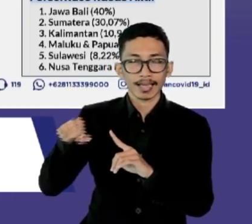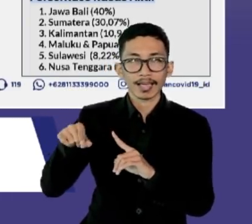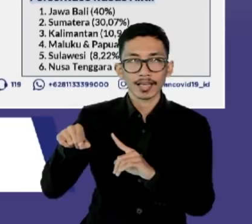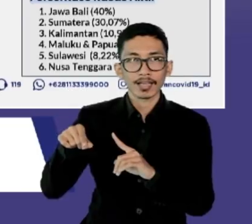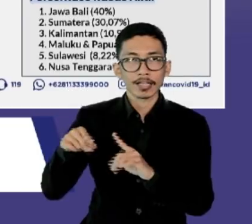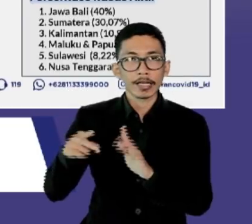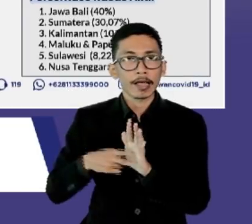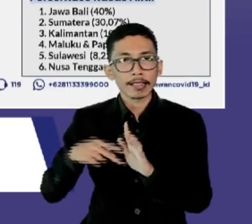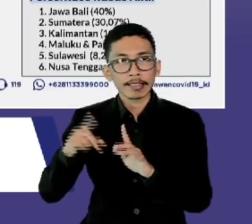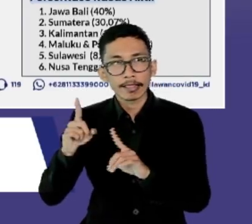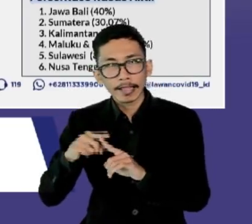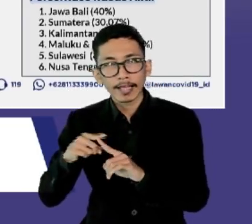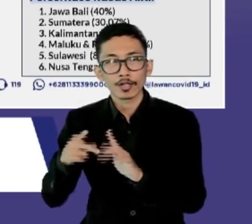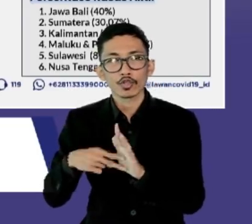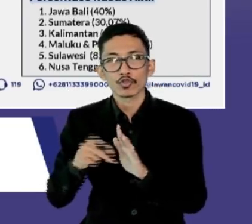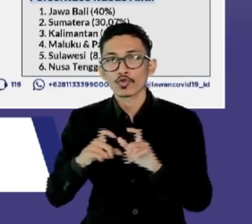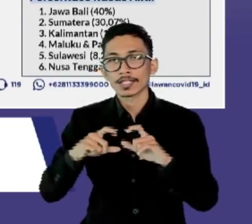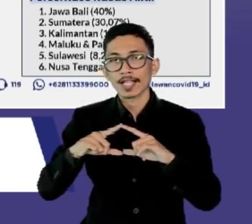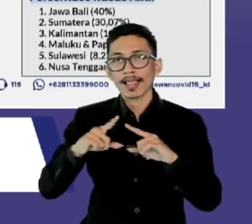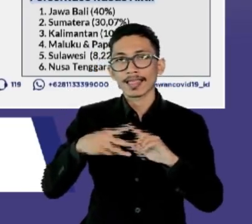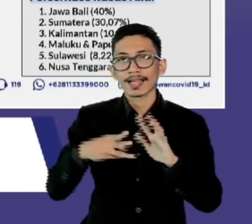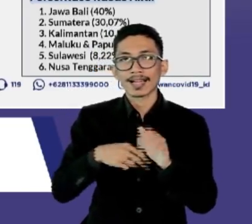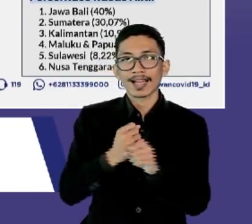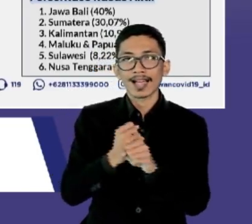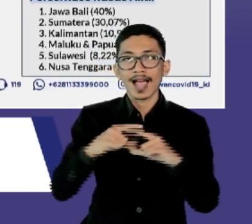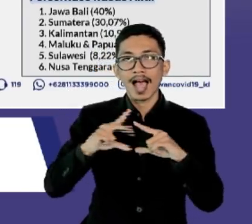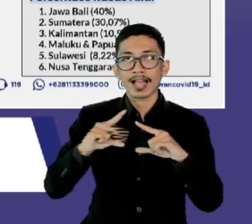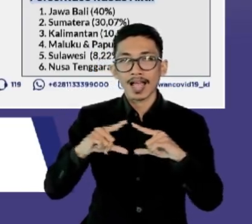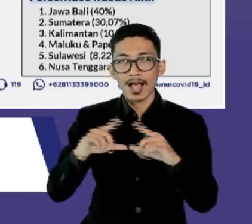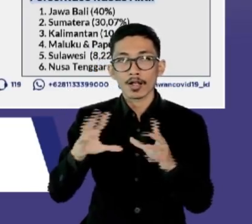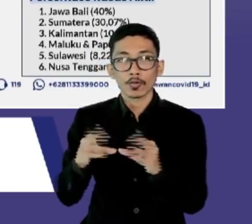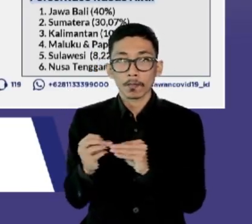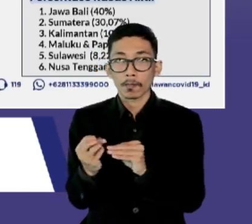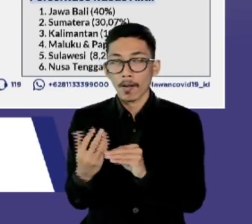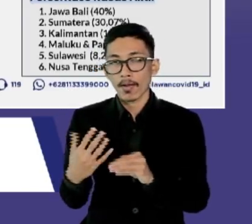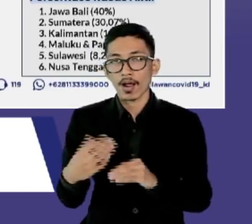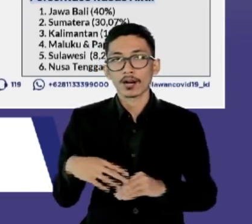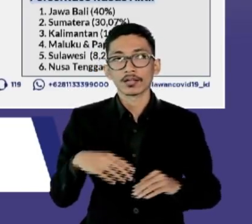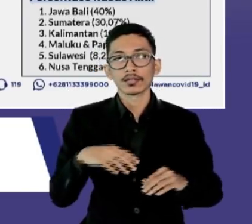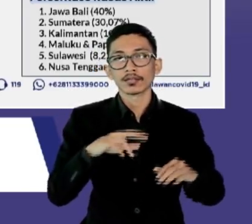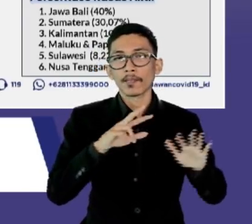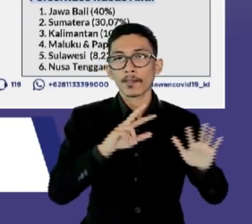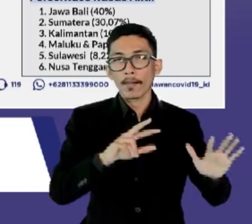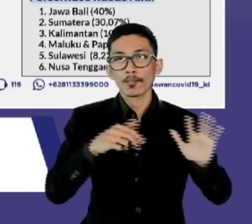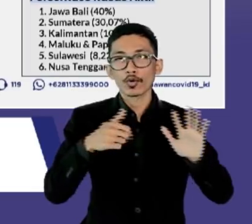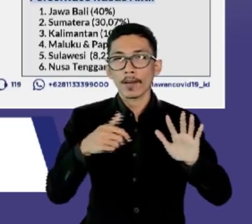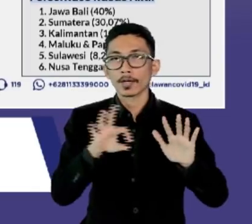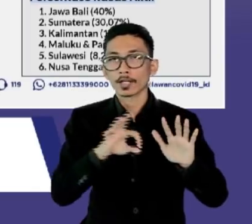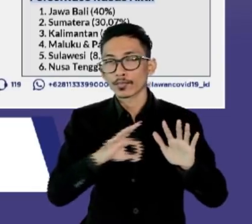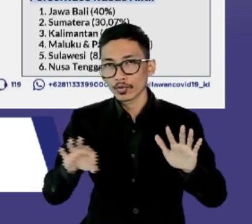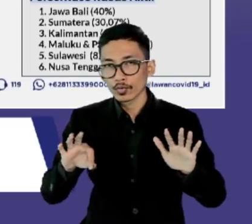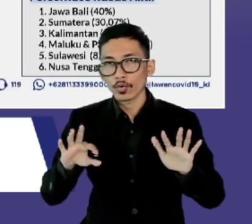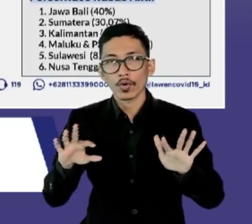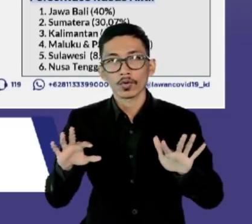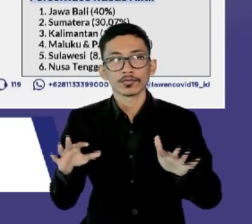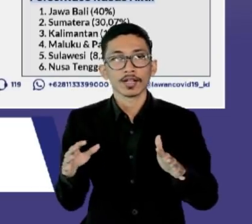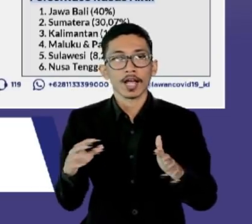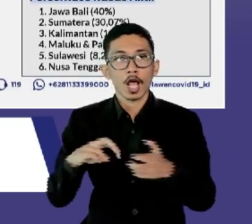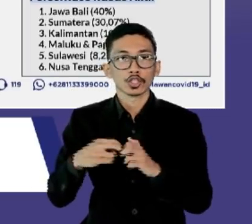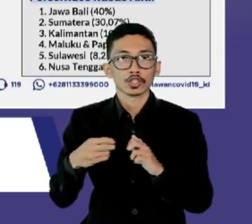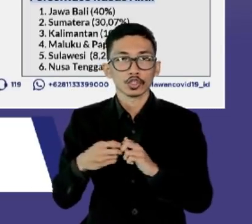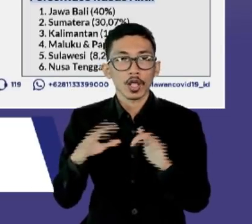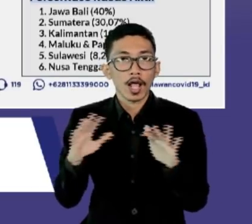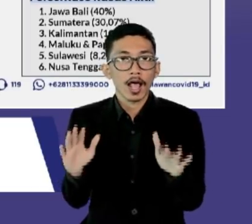Pulau Nusa Tenggara telah mencapai angka 86.698 kasus